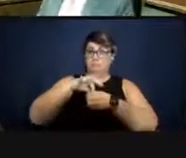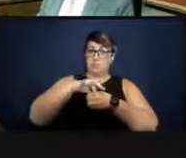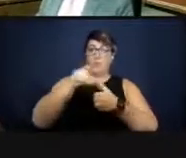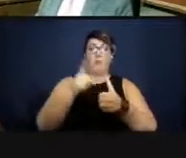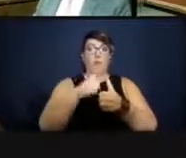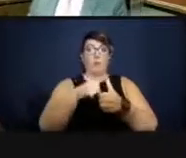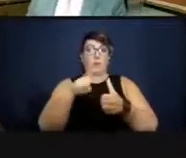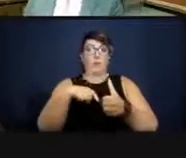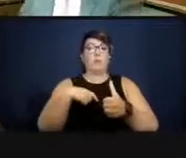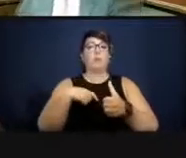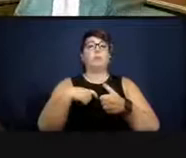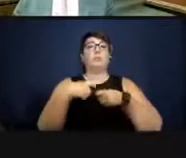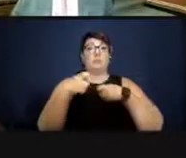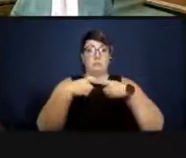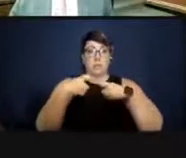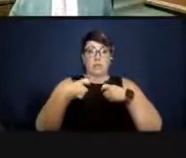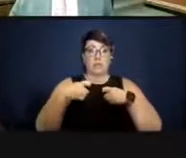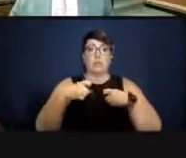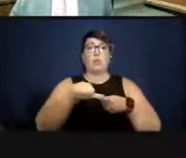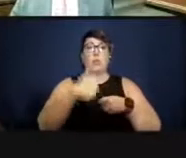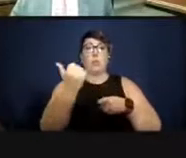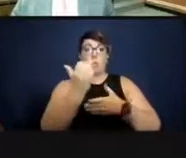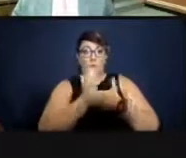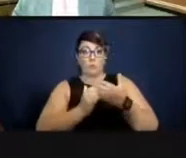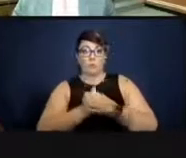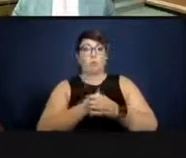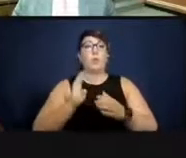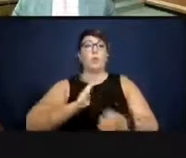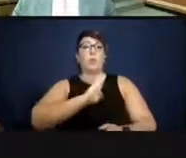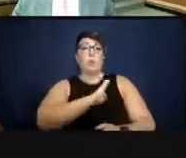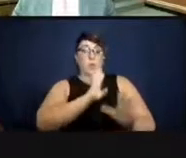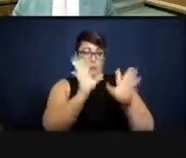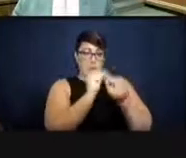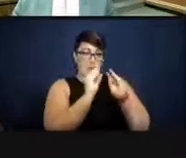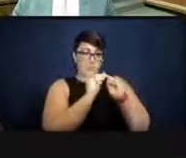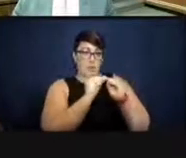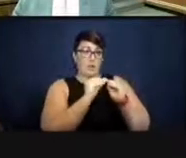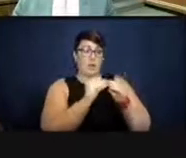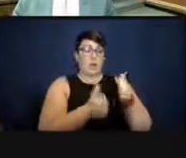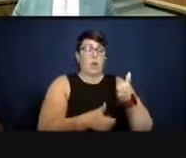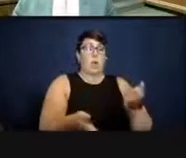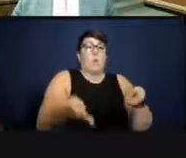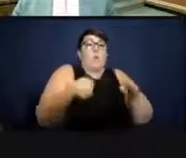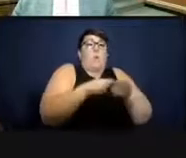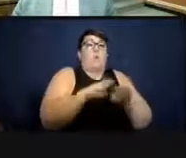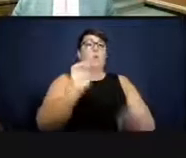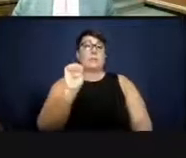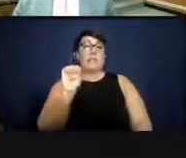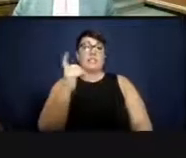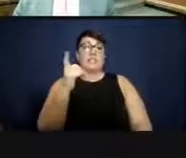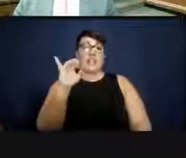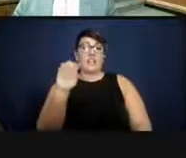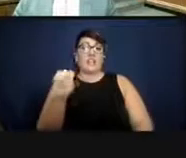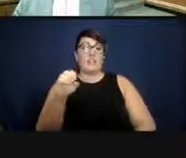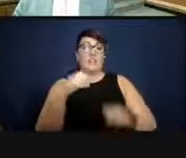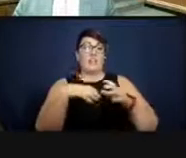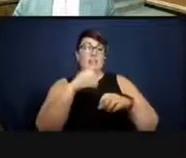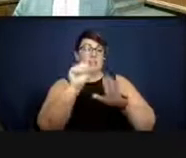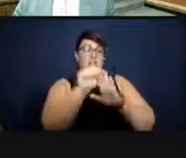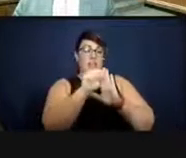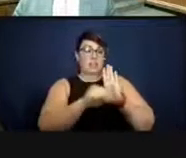kuondoka kidogo ili nishughulikie mambo fulani. Kwa hivyo